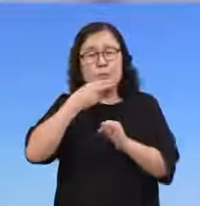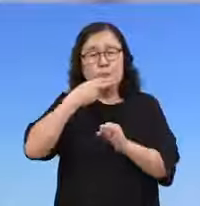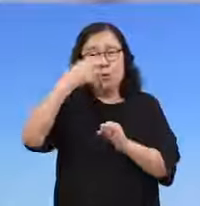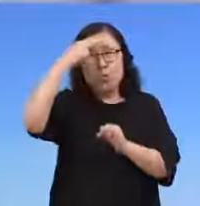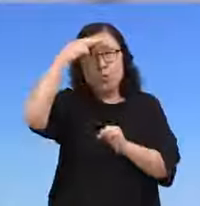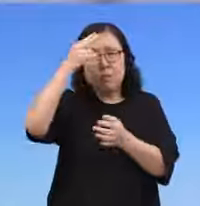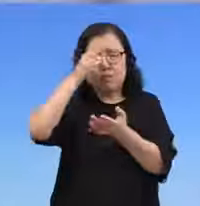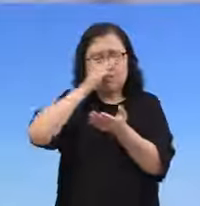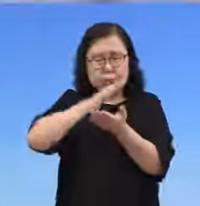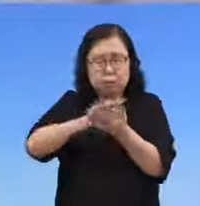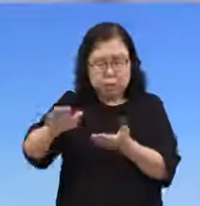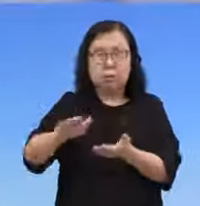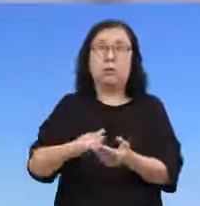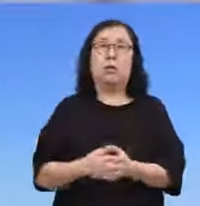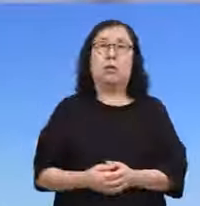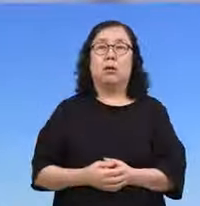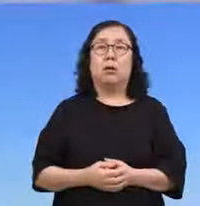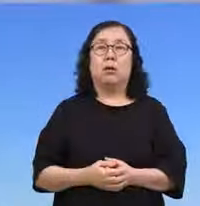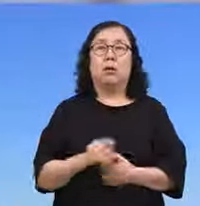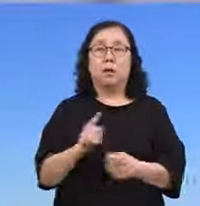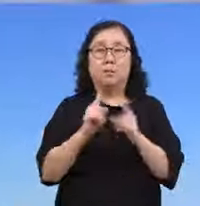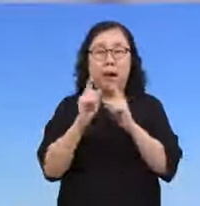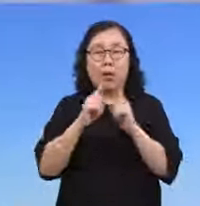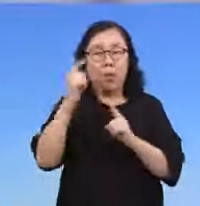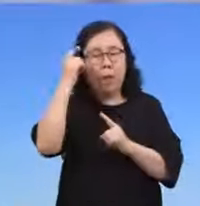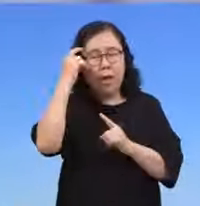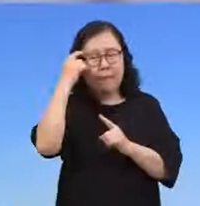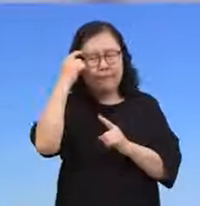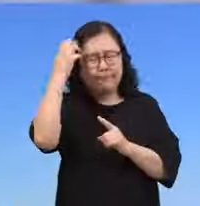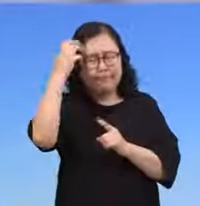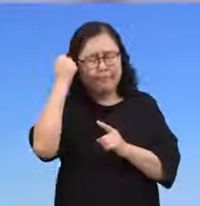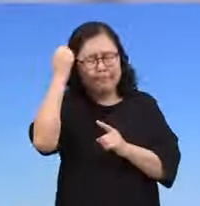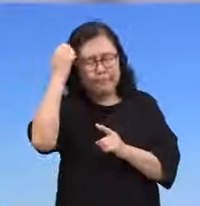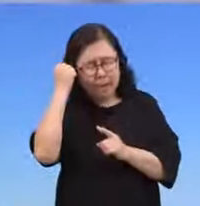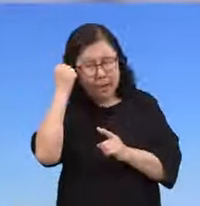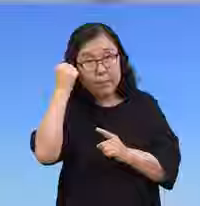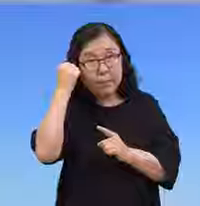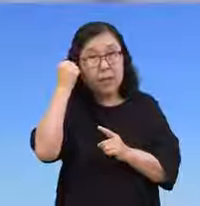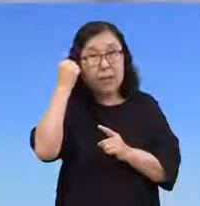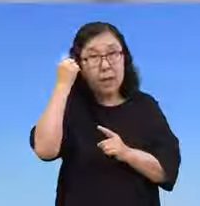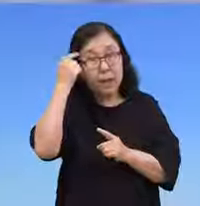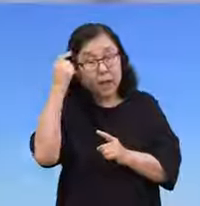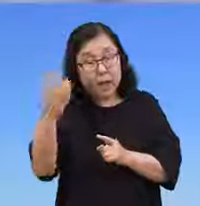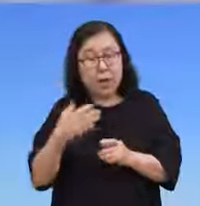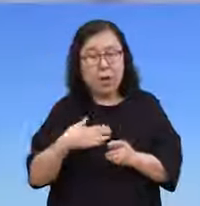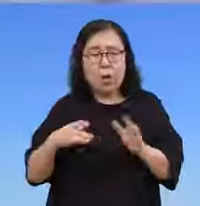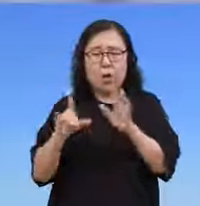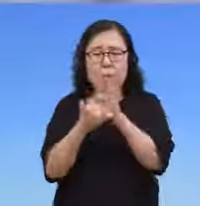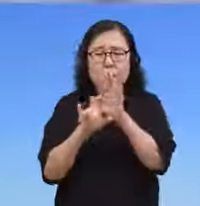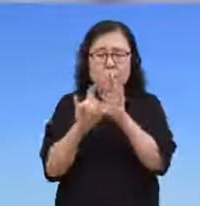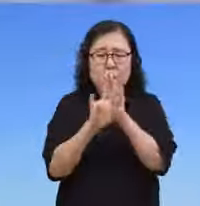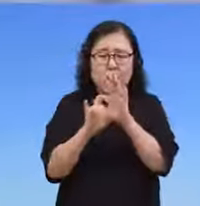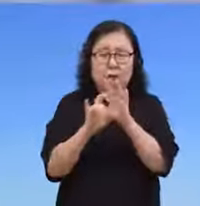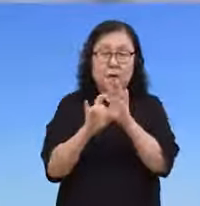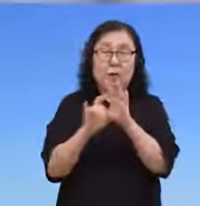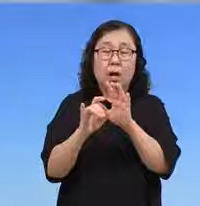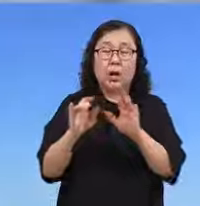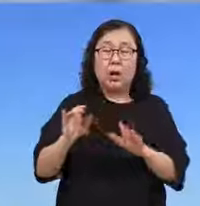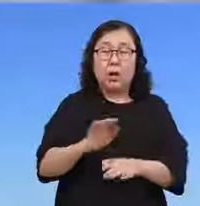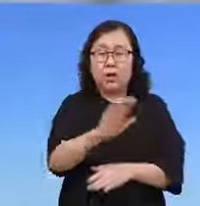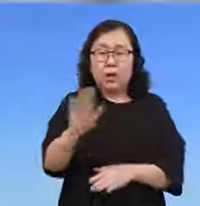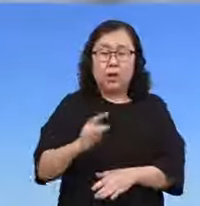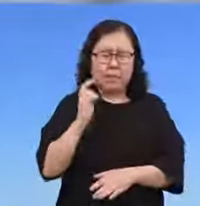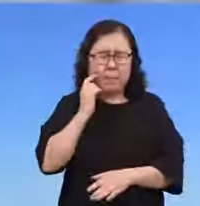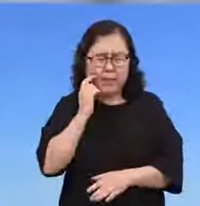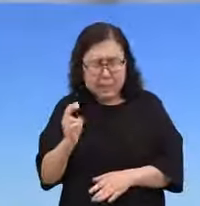떨어진지라. 제가 이 한마디를 왜 되뇌는가 하면은요, 참 오늘 코로나19가 우리를 이렇게 비참하게 만들었다,